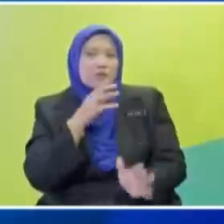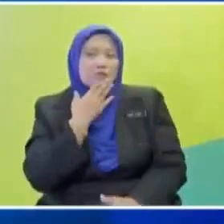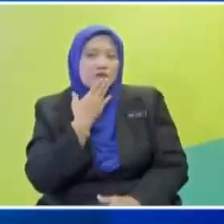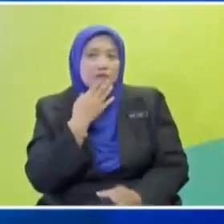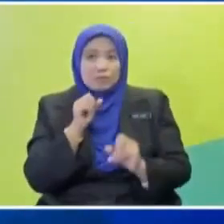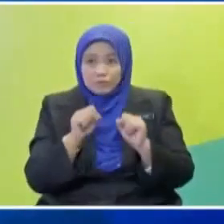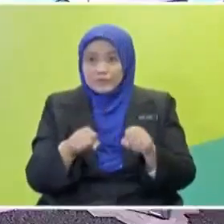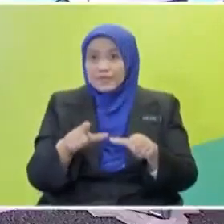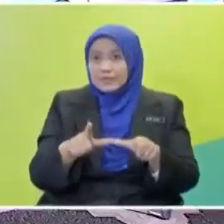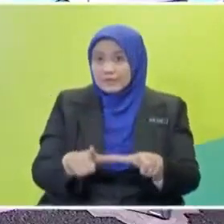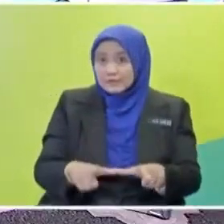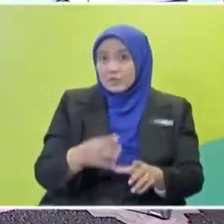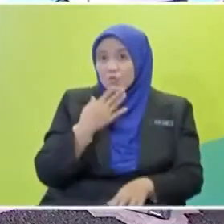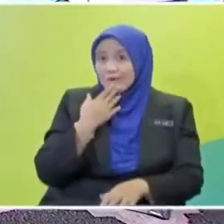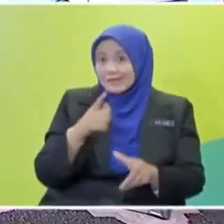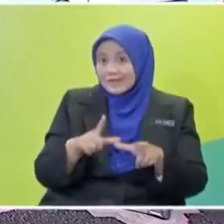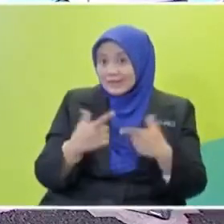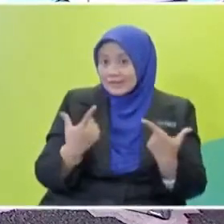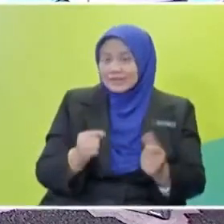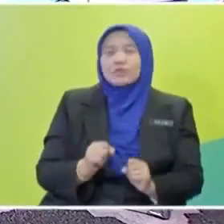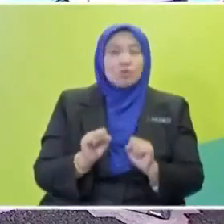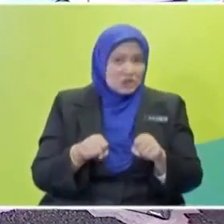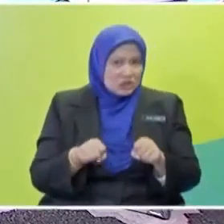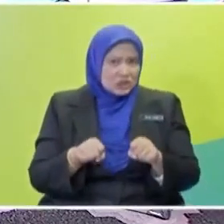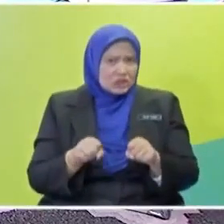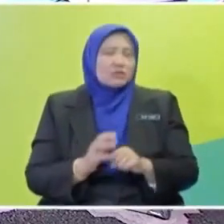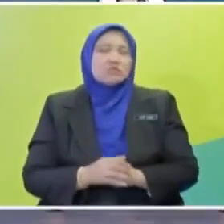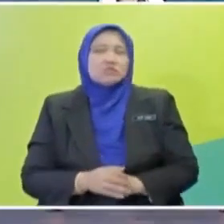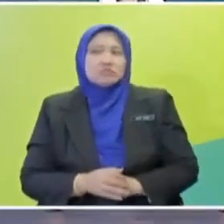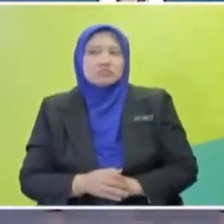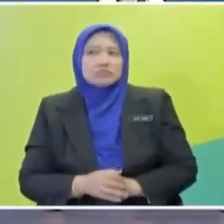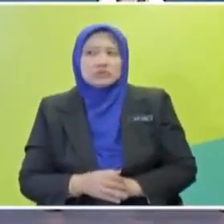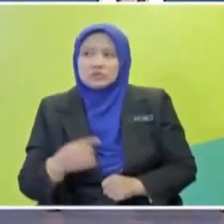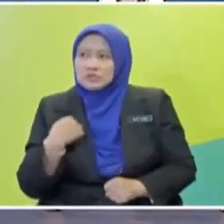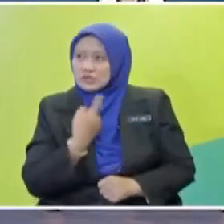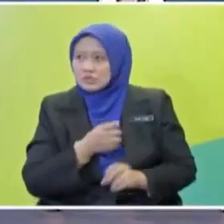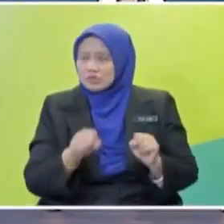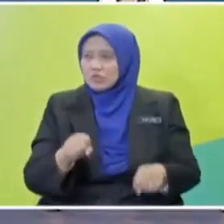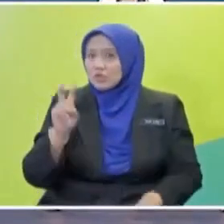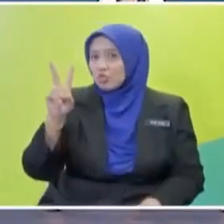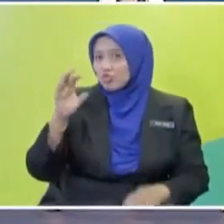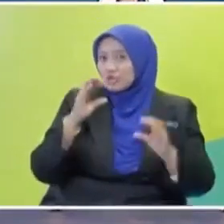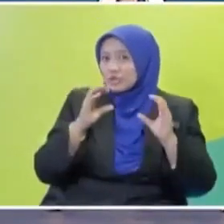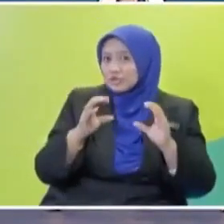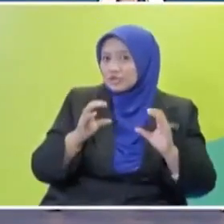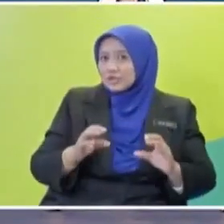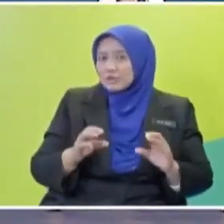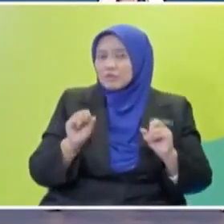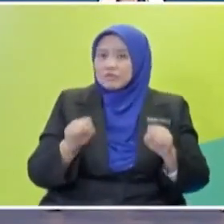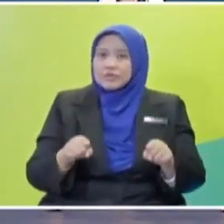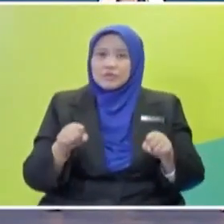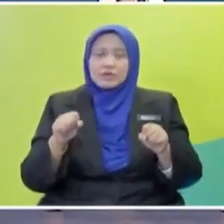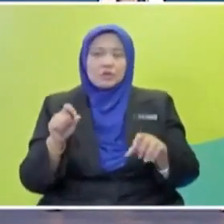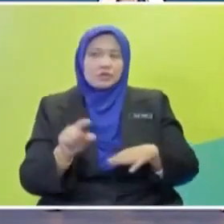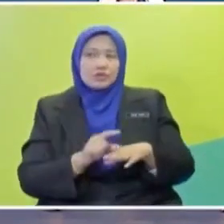dengan warna? Okey. Soalan yang bagus. Okey, murid saya pun selalu tanya. Okey, kita boleh dua cara. Sama ada nak gunakan label. Okey,